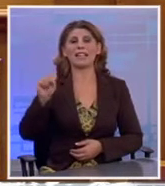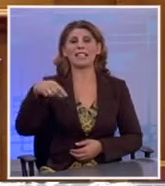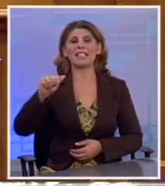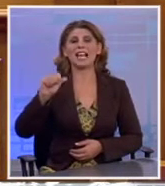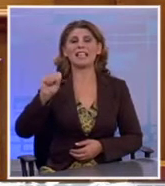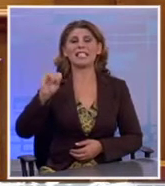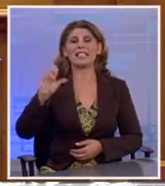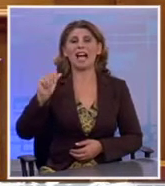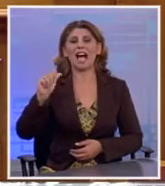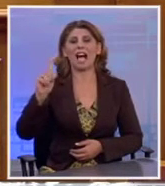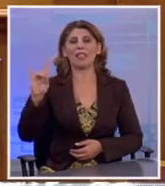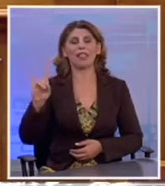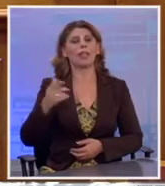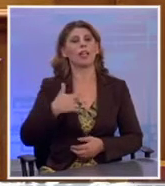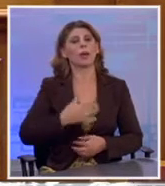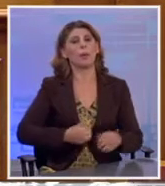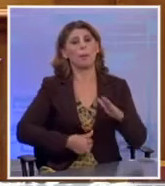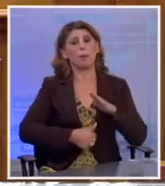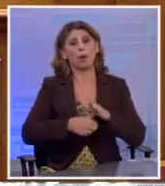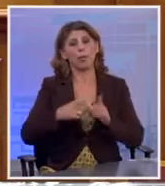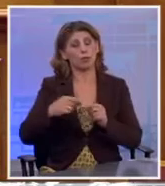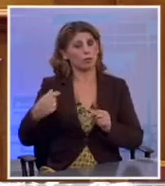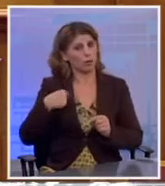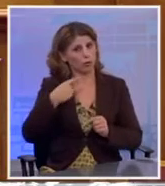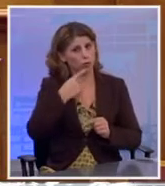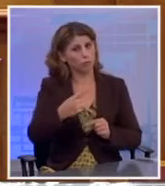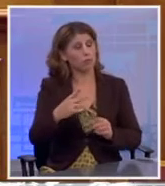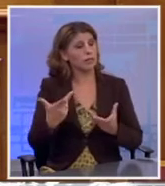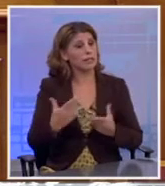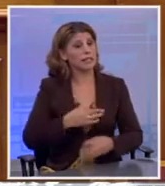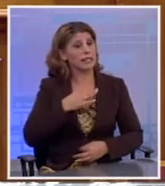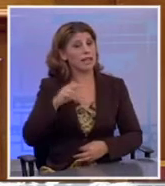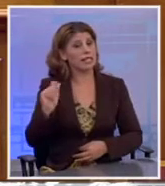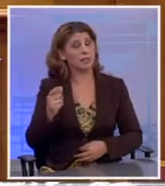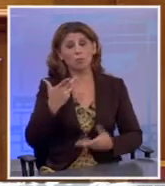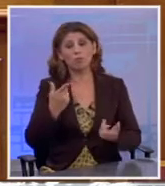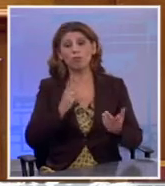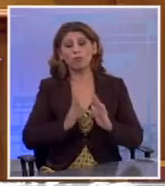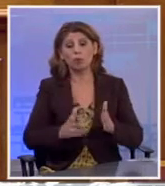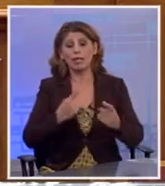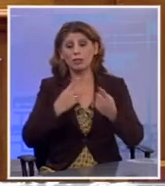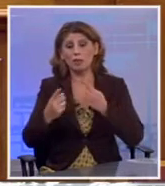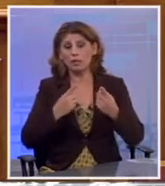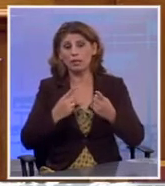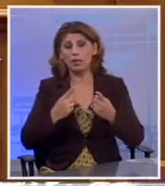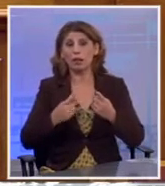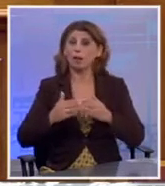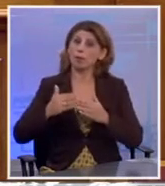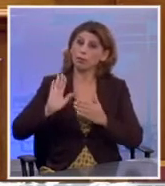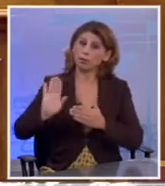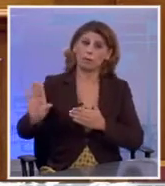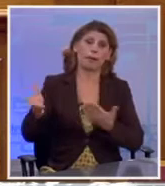Κύπρου. Και του λέω, κύριε Αναστασιάδη, πώς πάνε οι συνομιλίες σας με την άλλη